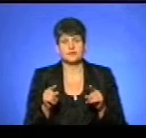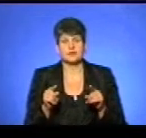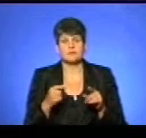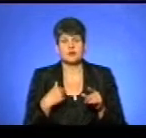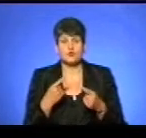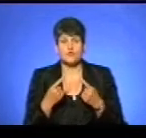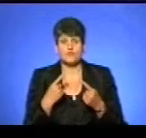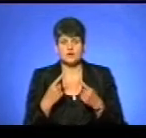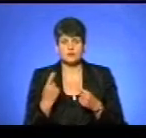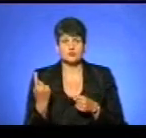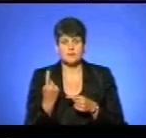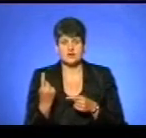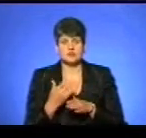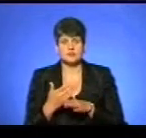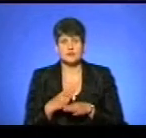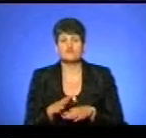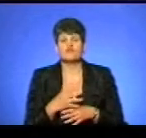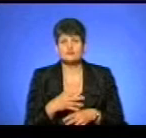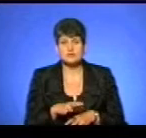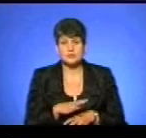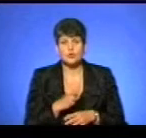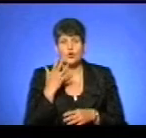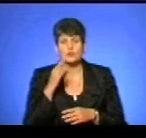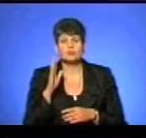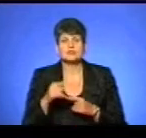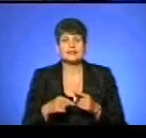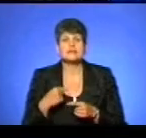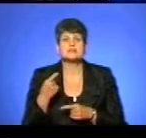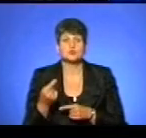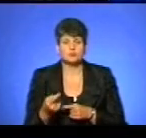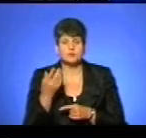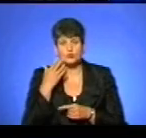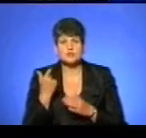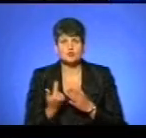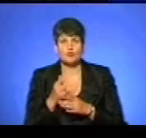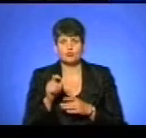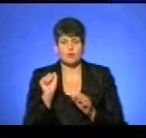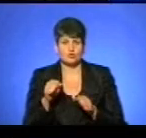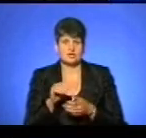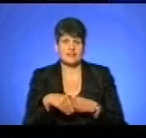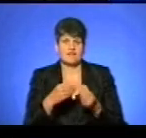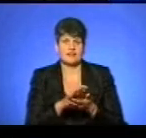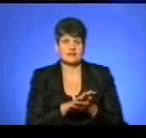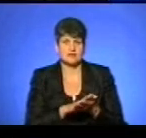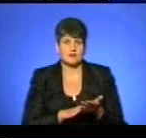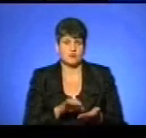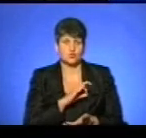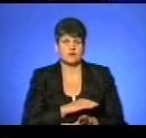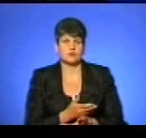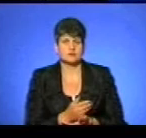ми говорили, що перший транш вже відбувся. Коли буде наступний? Коли можна знову людям подавати заявки і скористатися